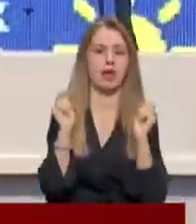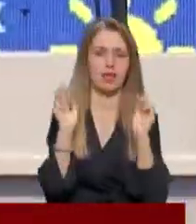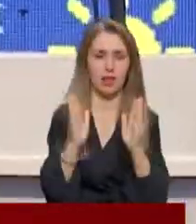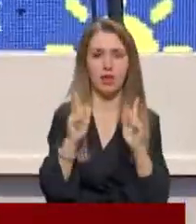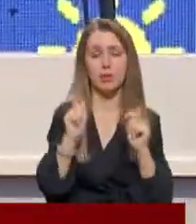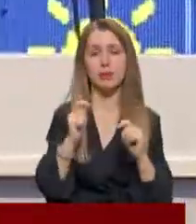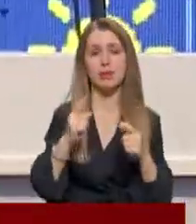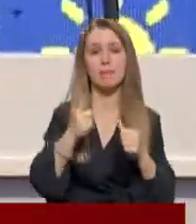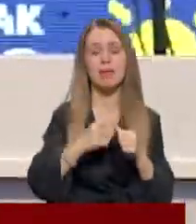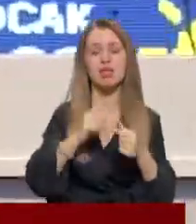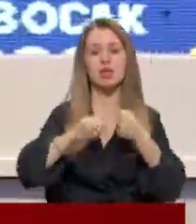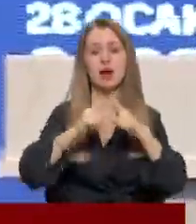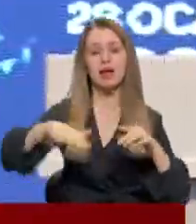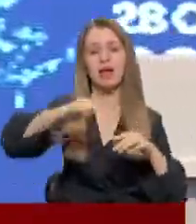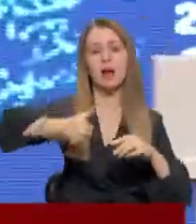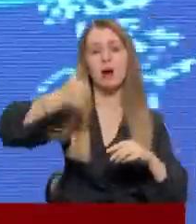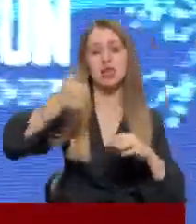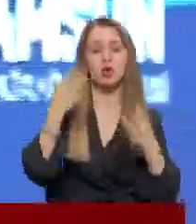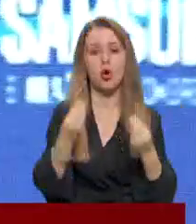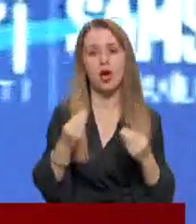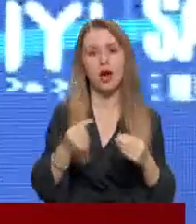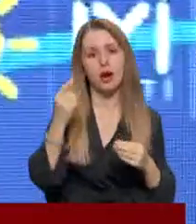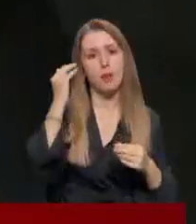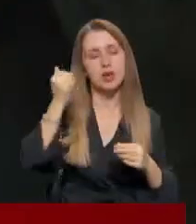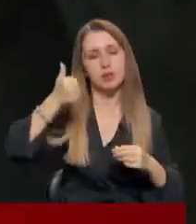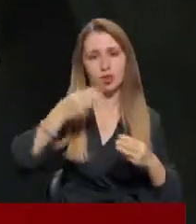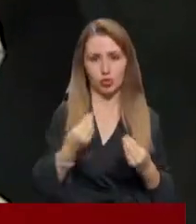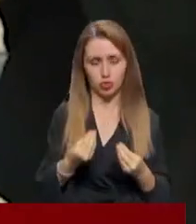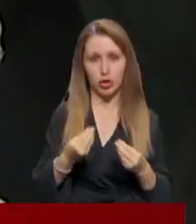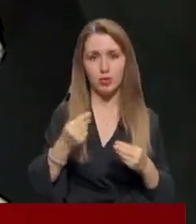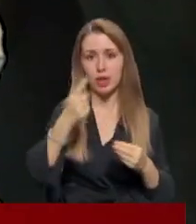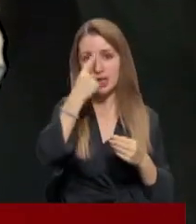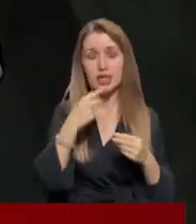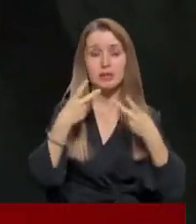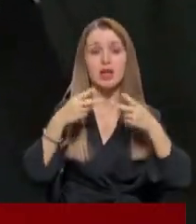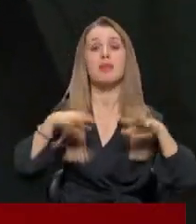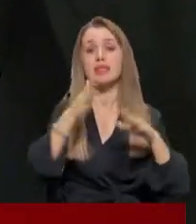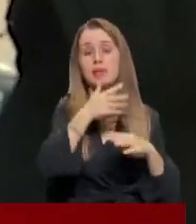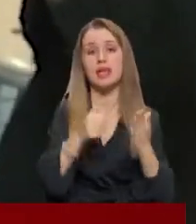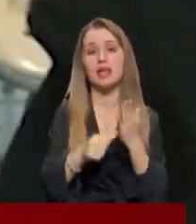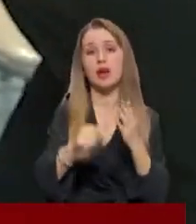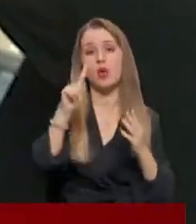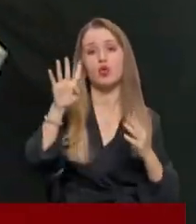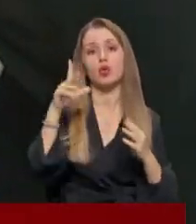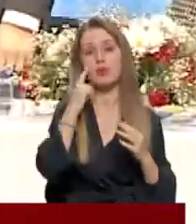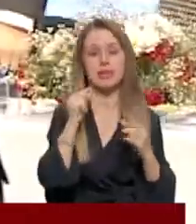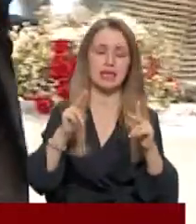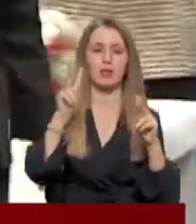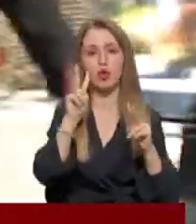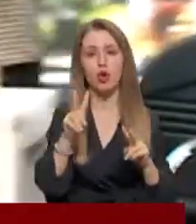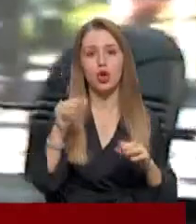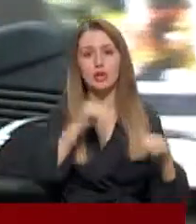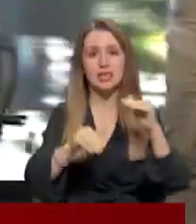Birinci partinin genel başkanı olarak başbakan olacağım. Resmi olarak açıklanmasa da seçim tarihi 14 Mayıs olarak görünüyor.